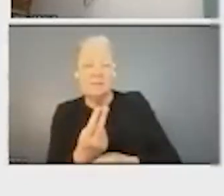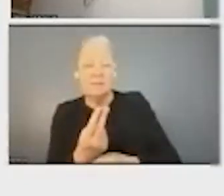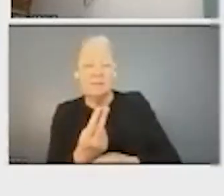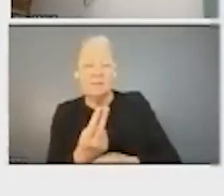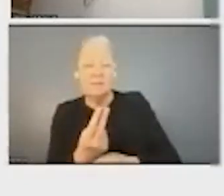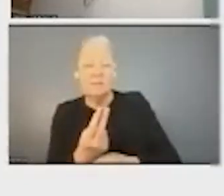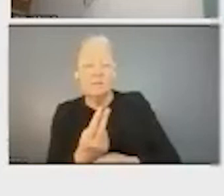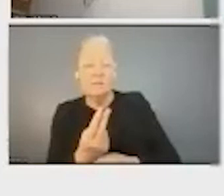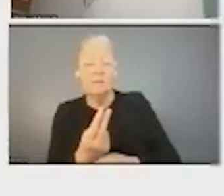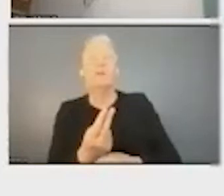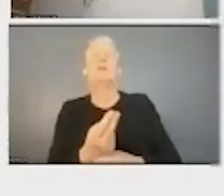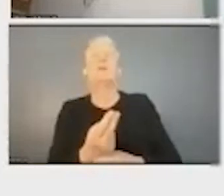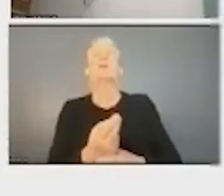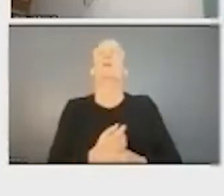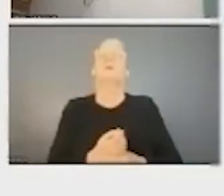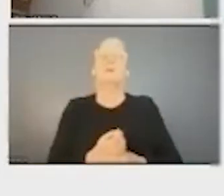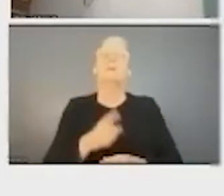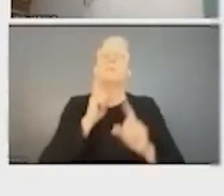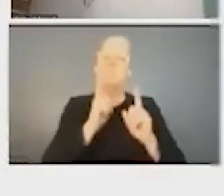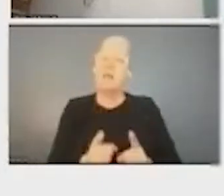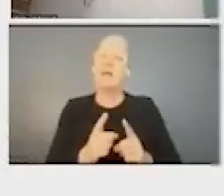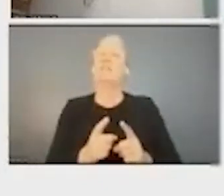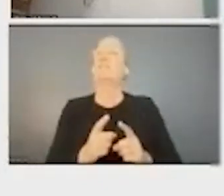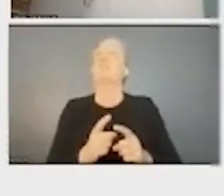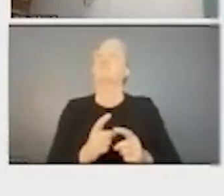بالنسبة ليس فقط أن يكون لدينا